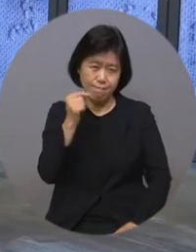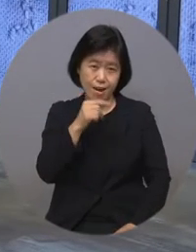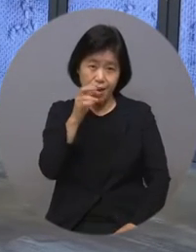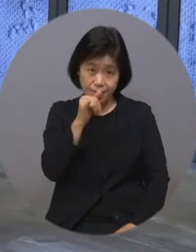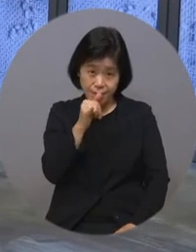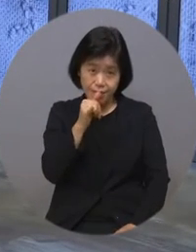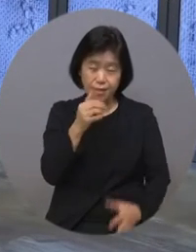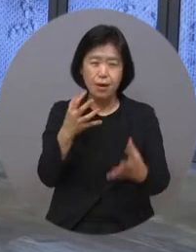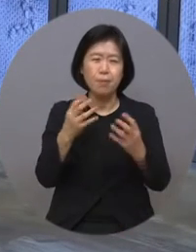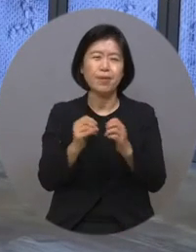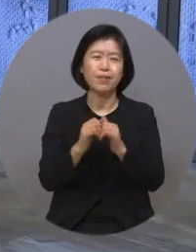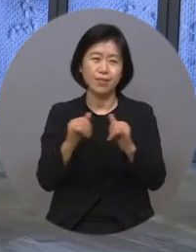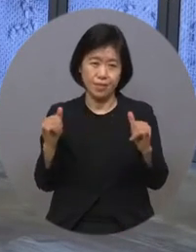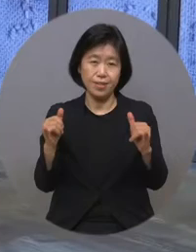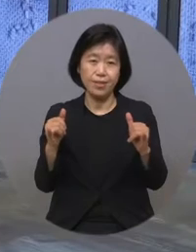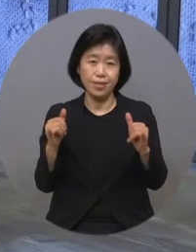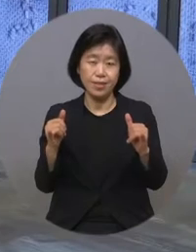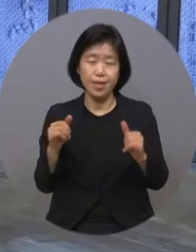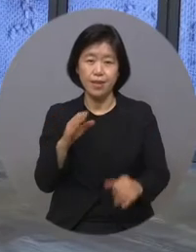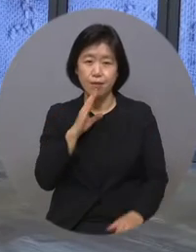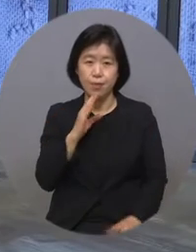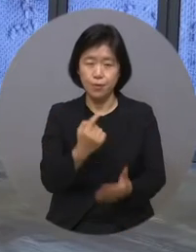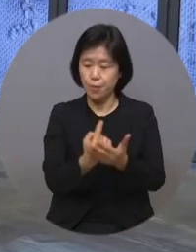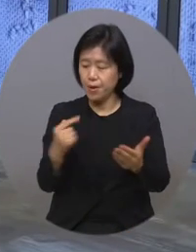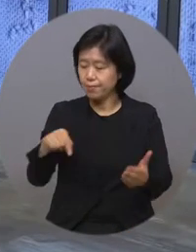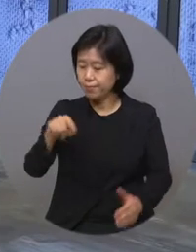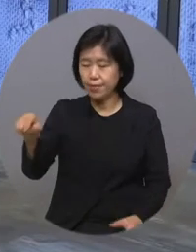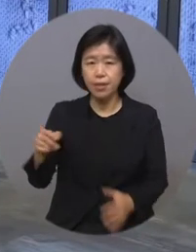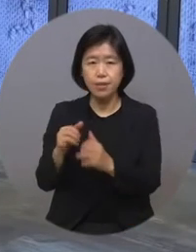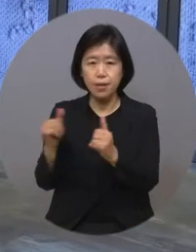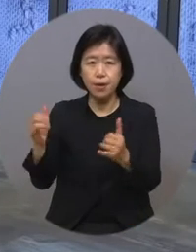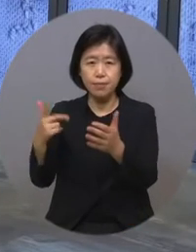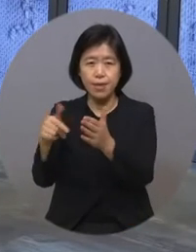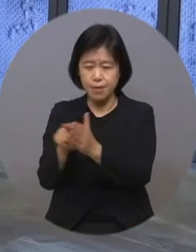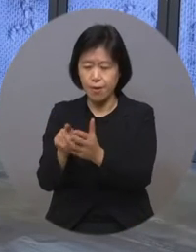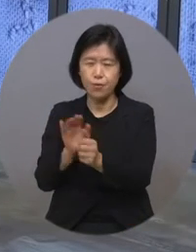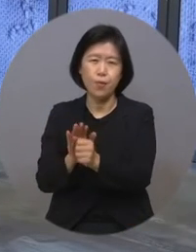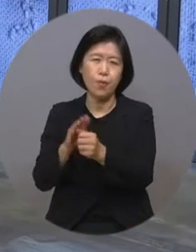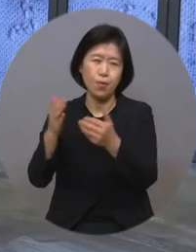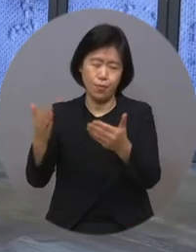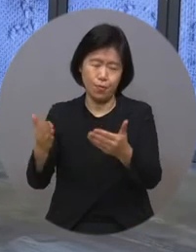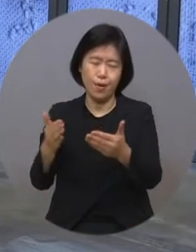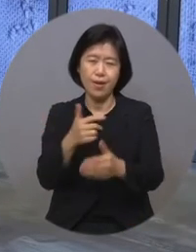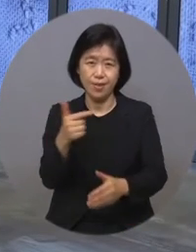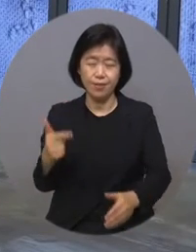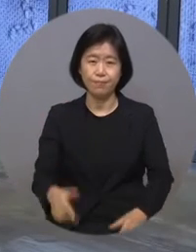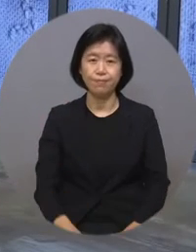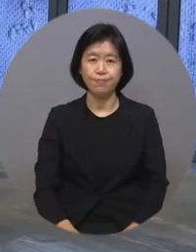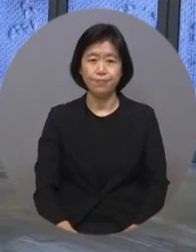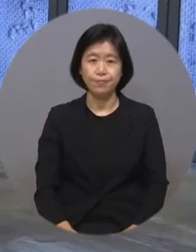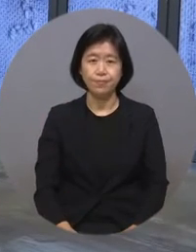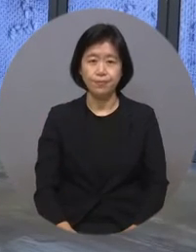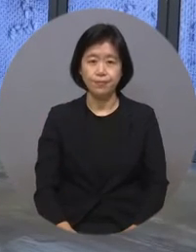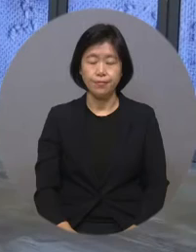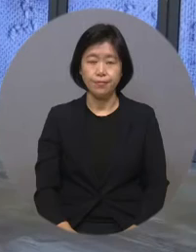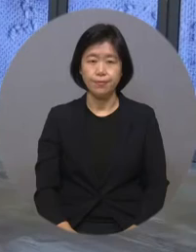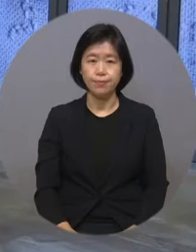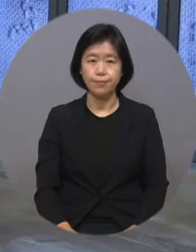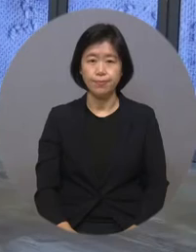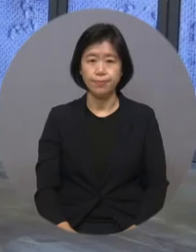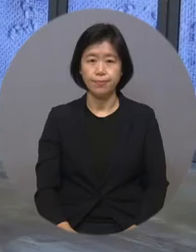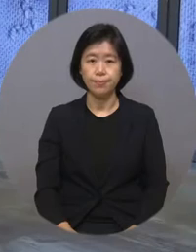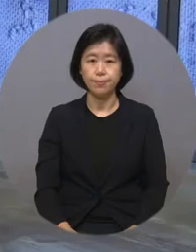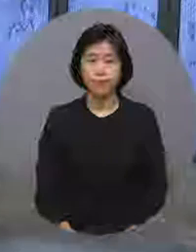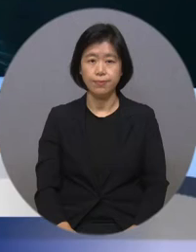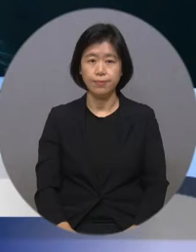손길들. 그들이 소외계층 시민이 체감하는 복지를 실천하고 있습니다. 복지TV 경기방송